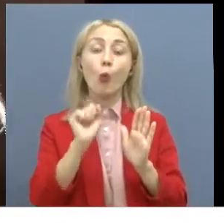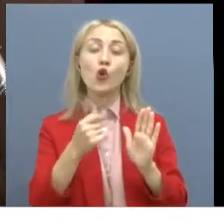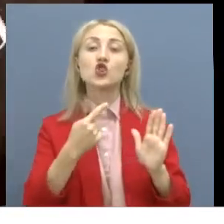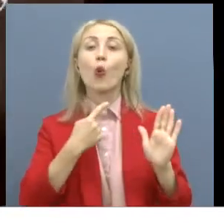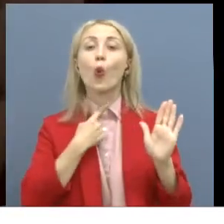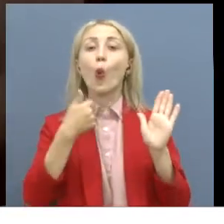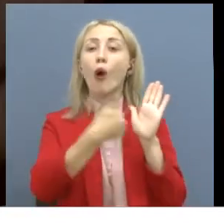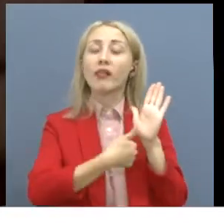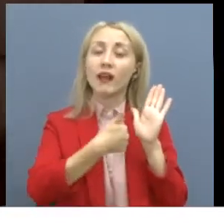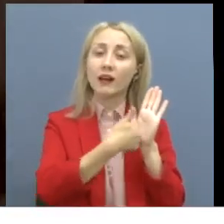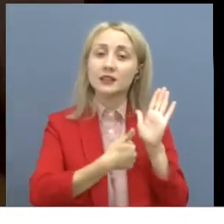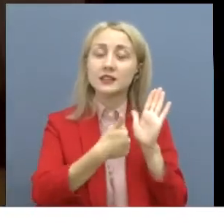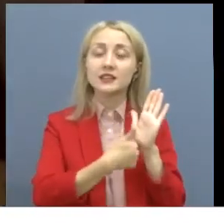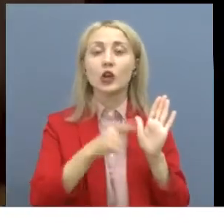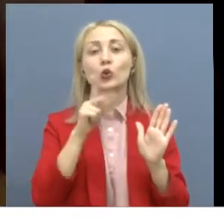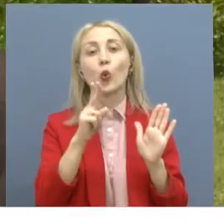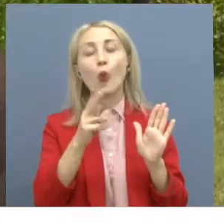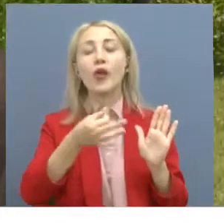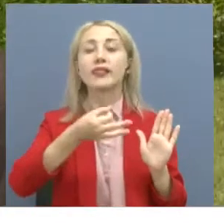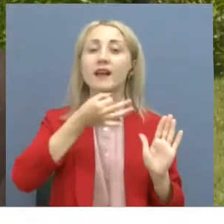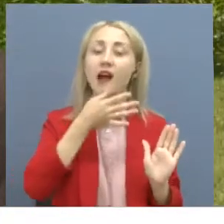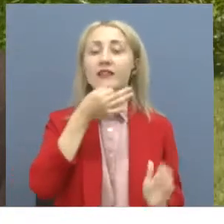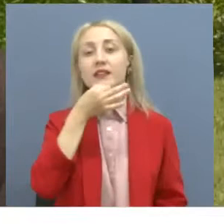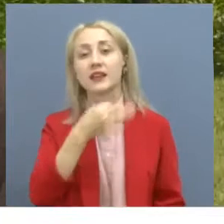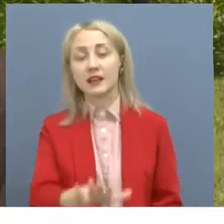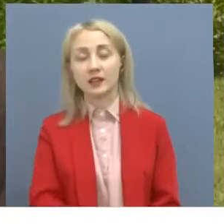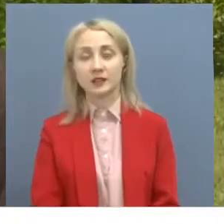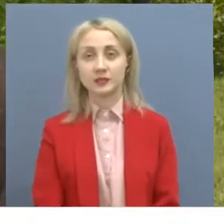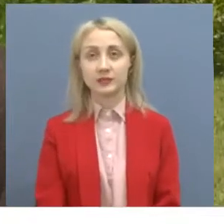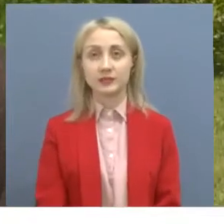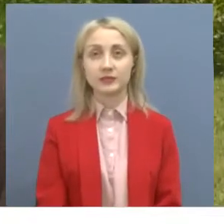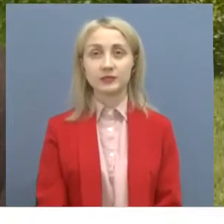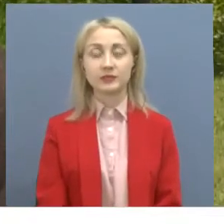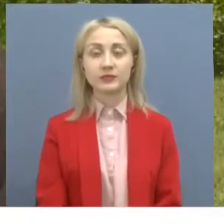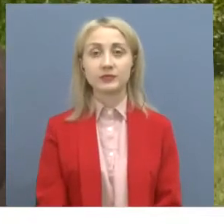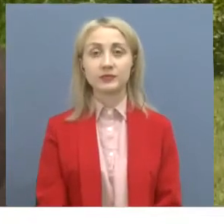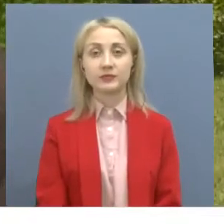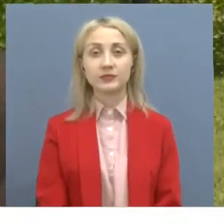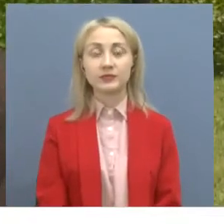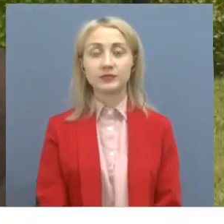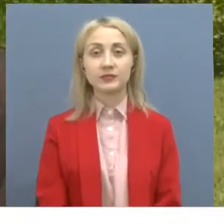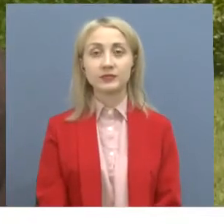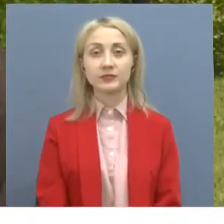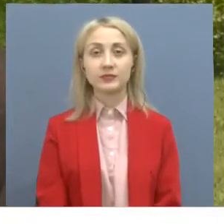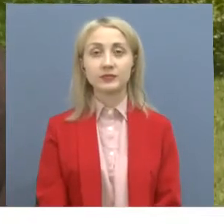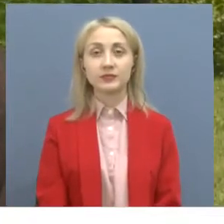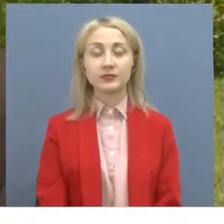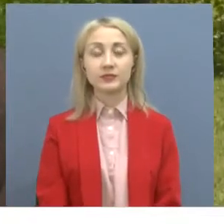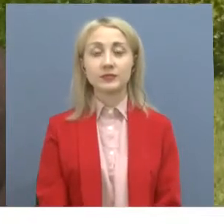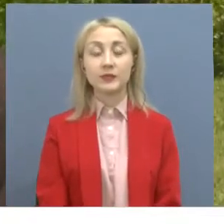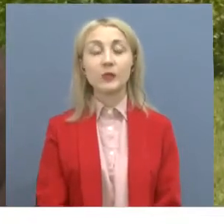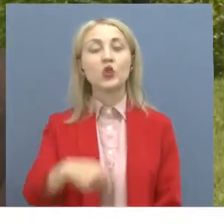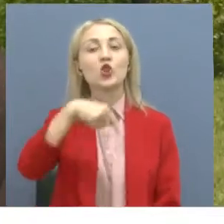сайыс қатысушыларға жақсы серпіліс берді. Онлайн байқаудың өзінің астарында сол жаңағы адамдардың рухани жүдеушілігін